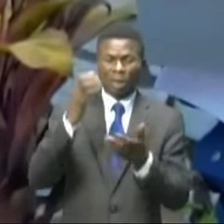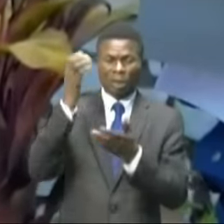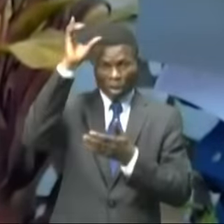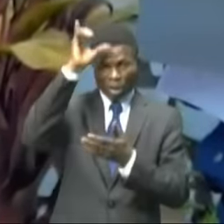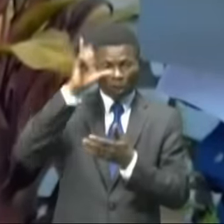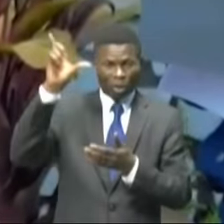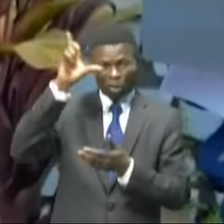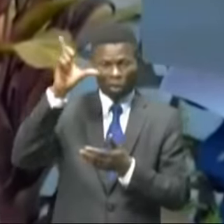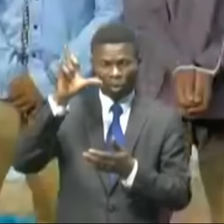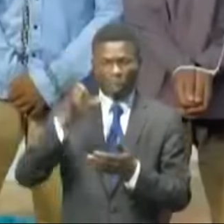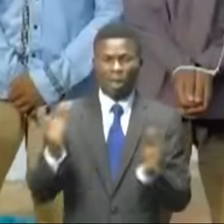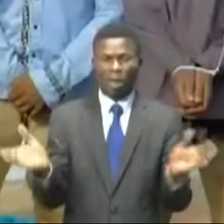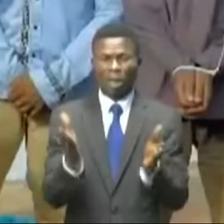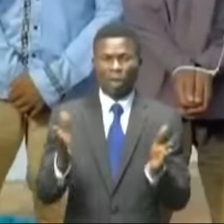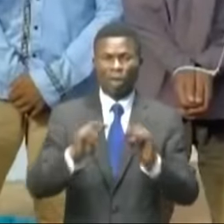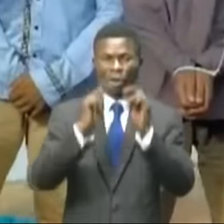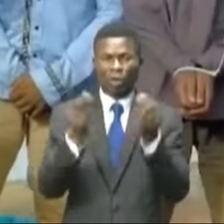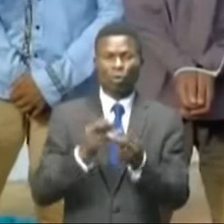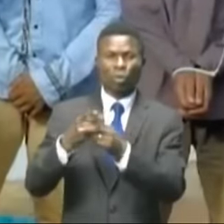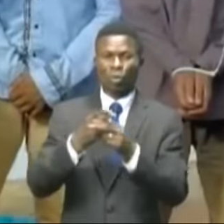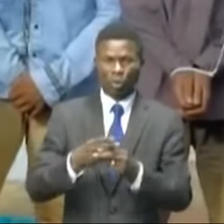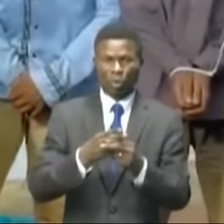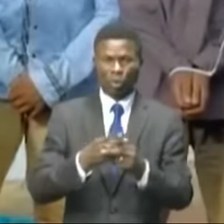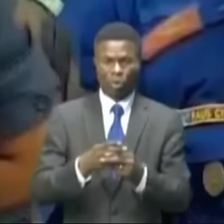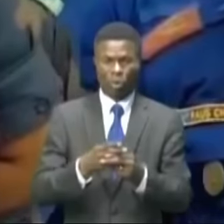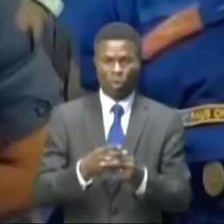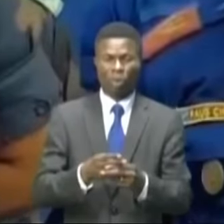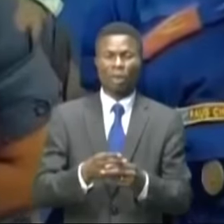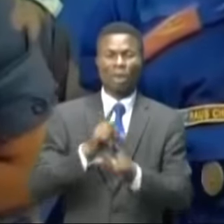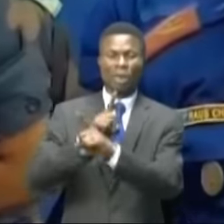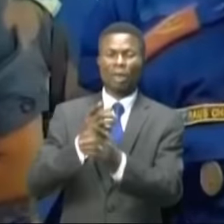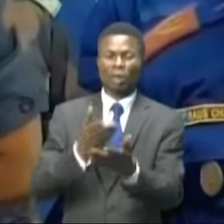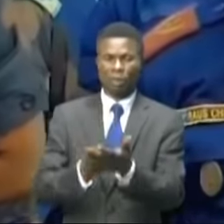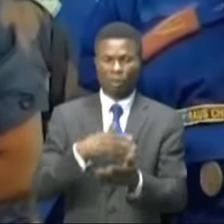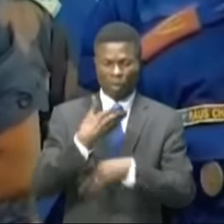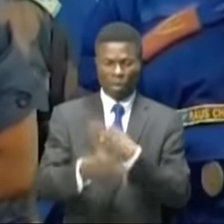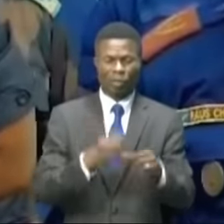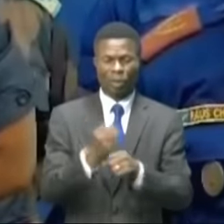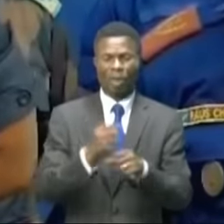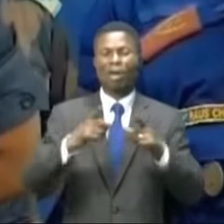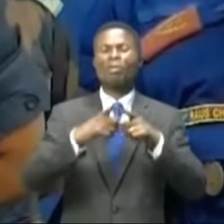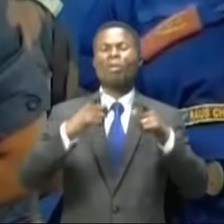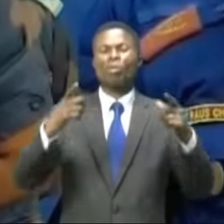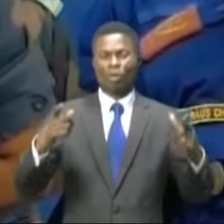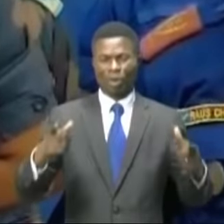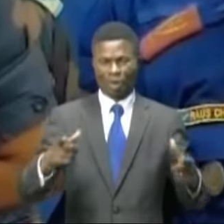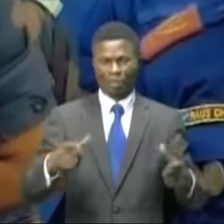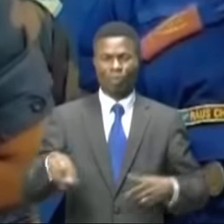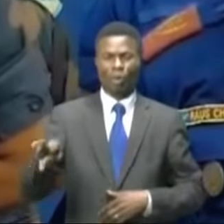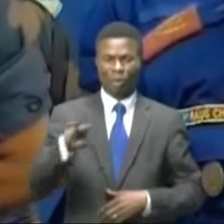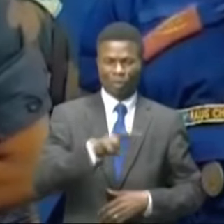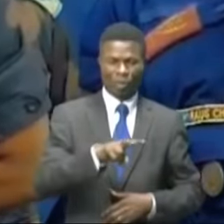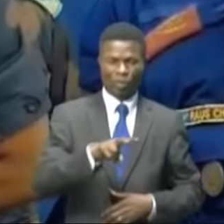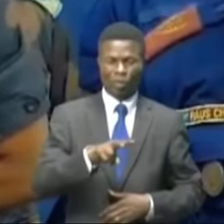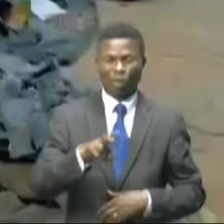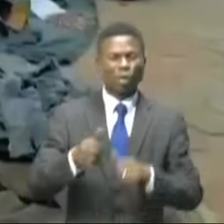a encouragé les forces de sécurité et de défense. Vous avez fait un grand travail. Vous avez,